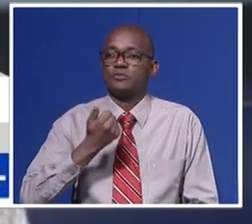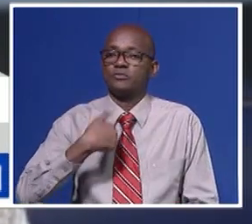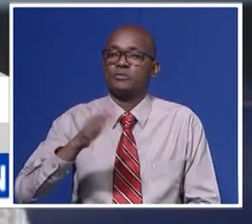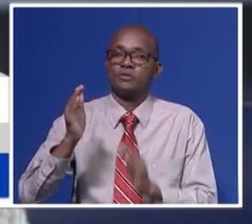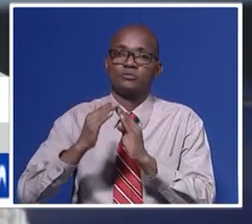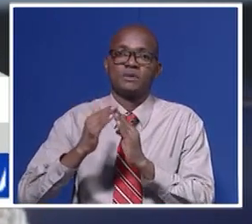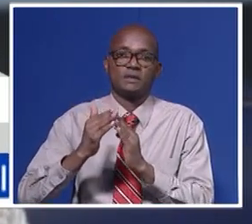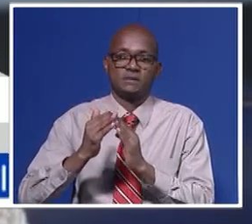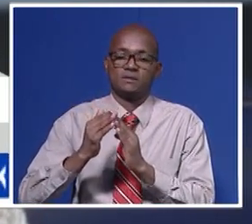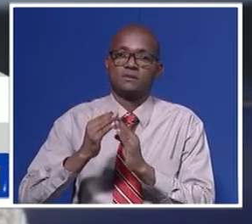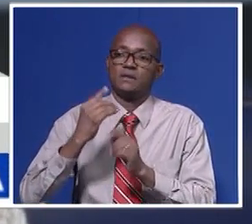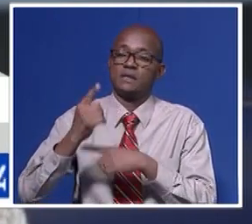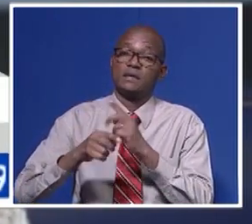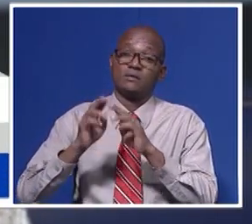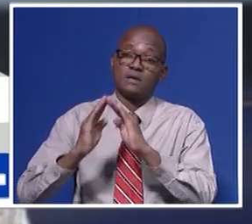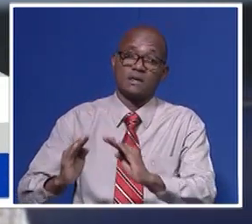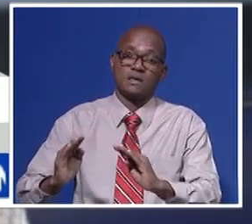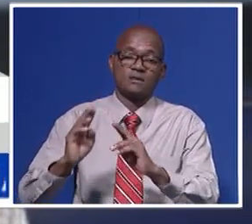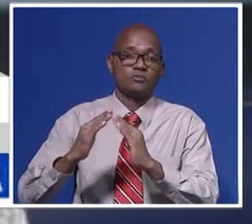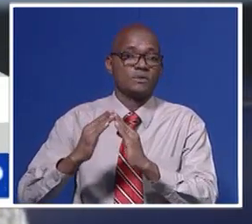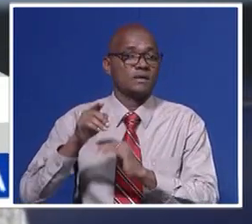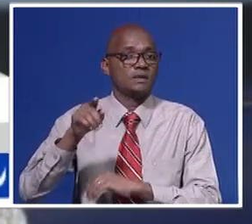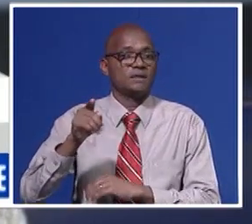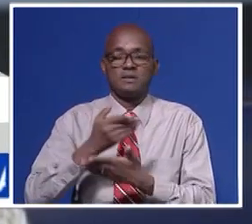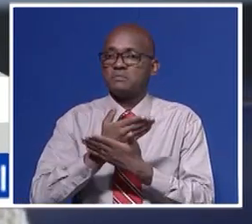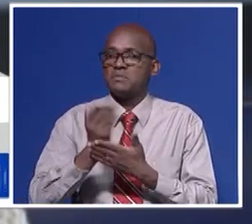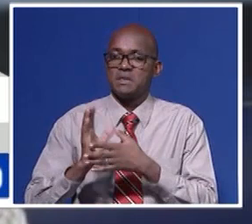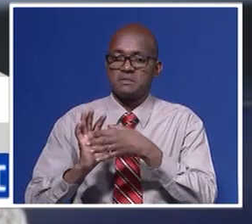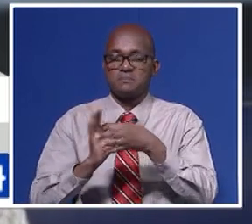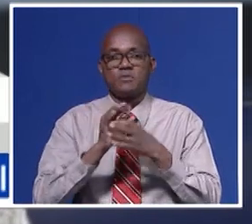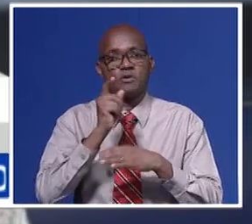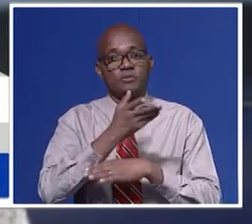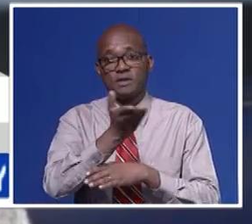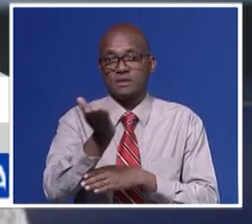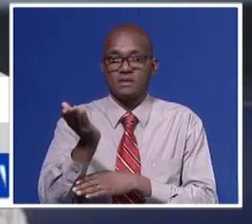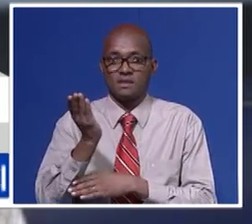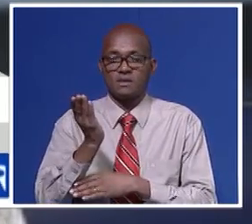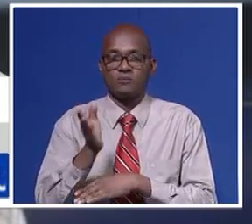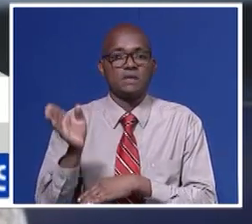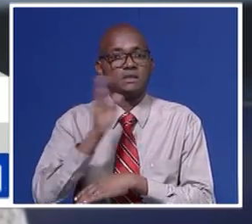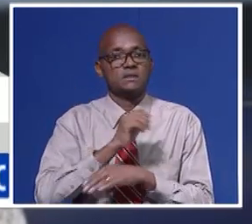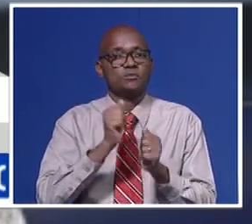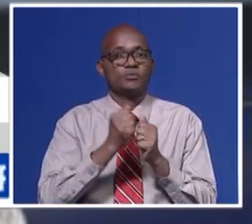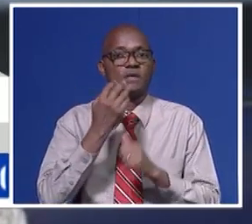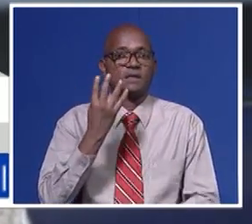huku wakitakiwa kuendelea kubaki ndani bila ya kuchanganyika na watu wengine kwa muda wa siku